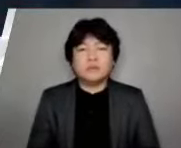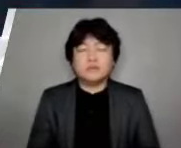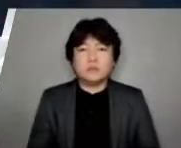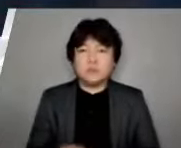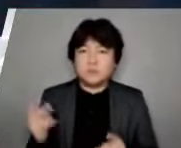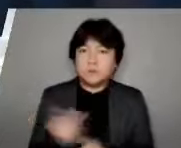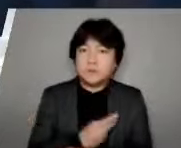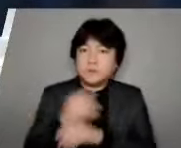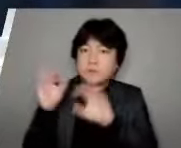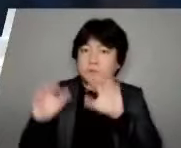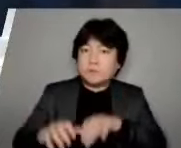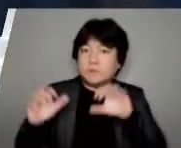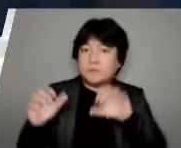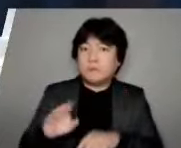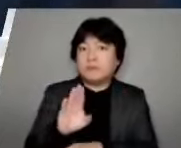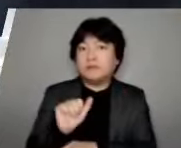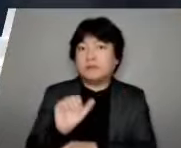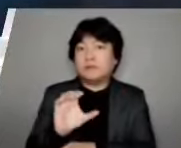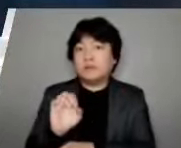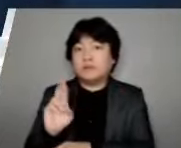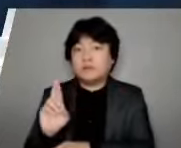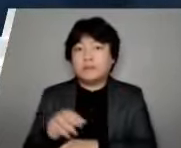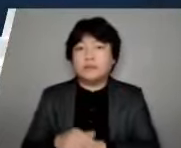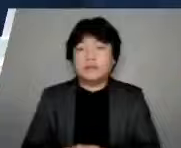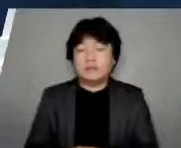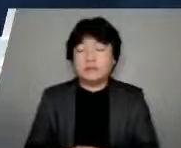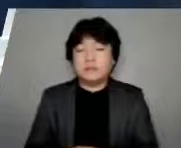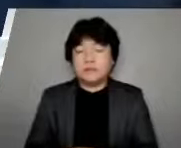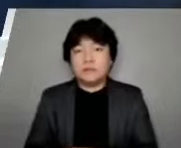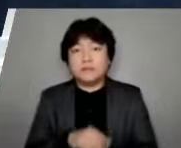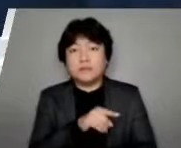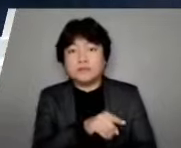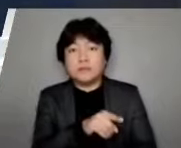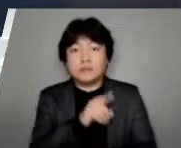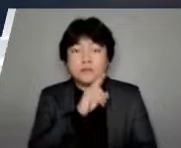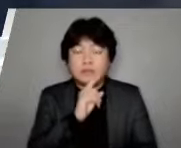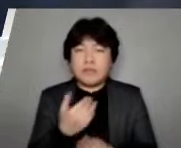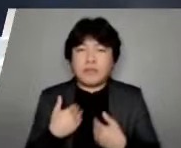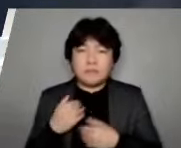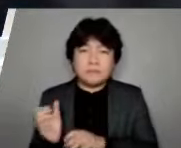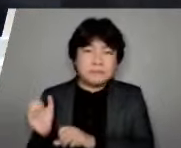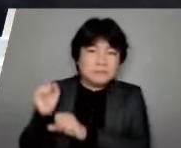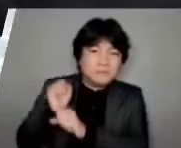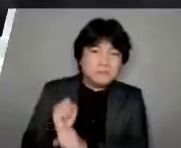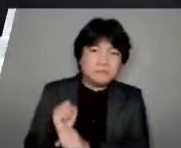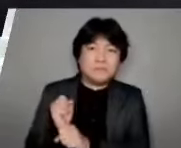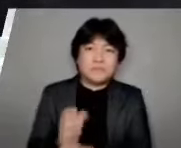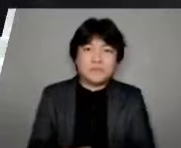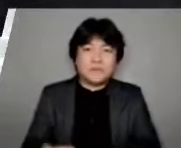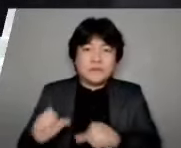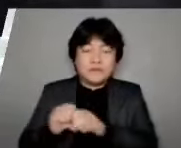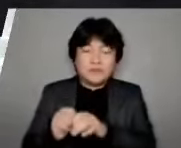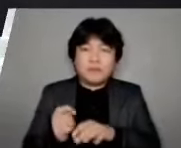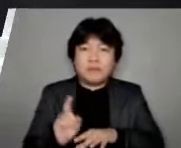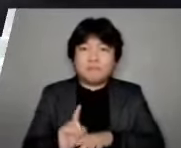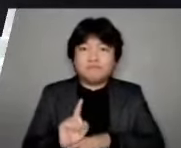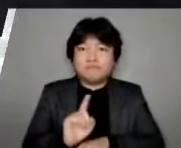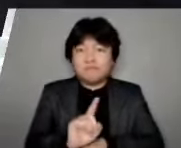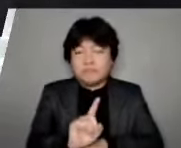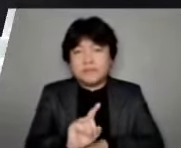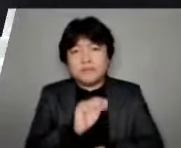Bacoor, nadaanan namin si Mang Tirso na may pasan na sako habang naglalakad sa gatuhod na baha. Nang amin siyang